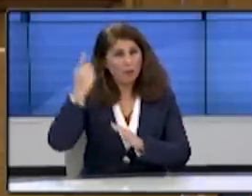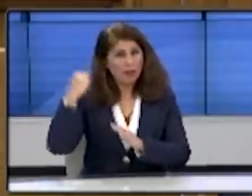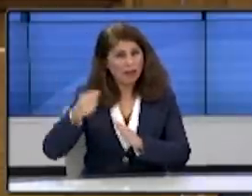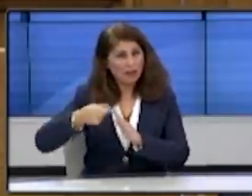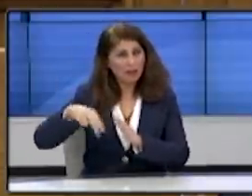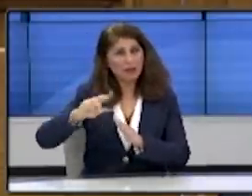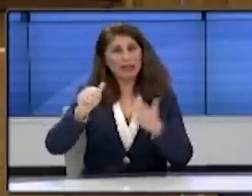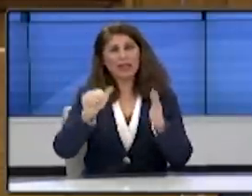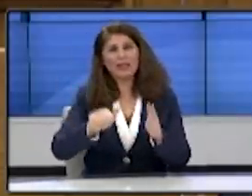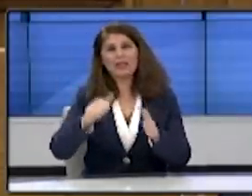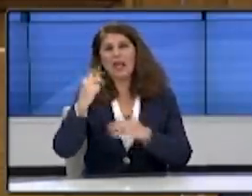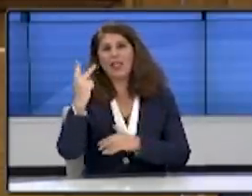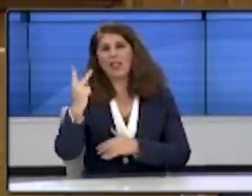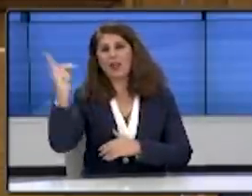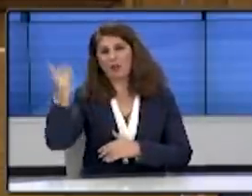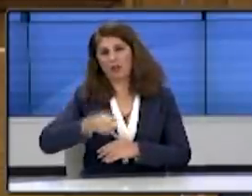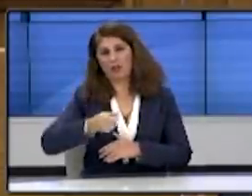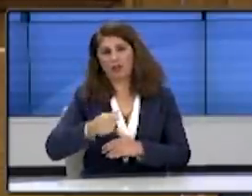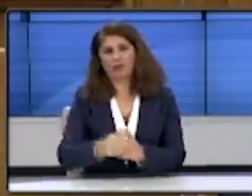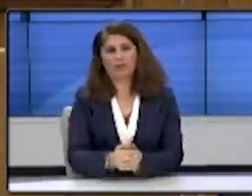πέρσι κατά 62%.